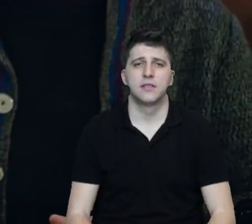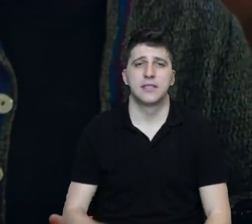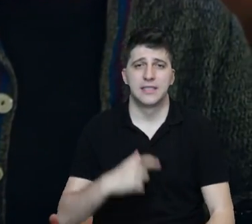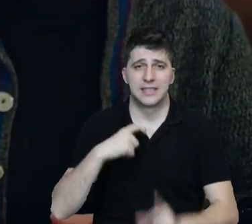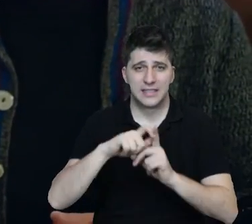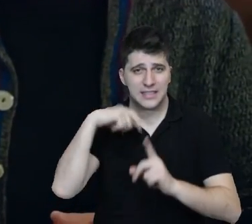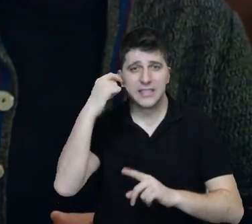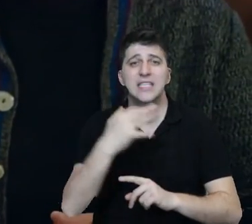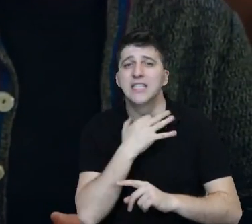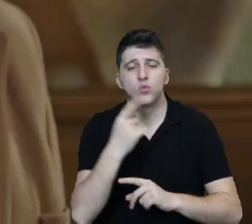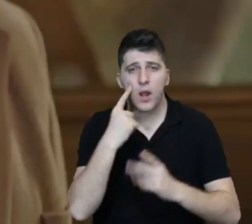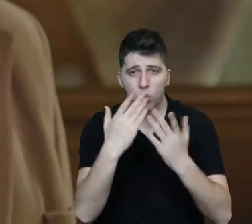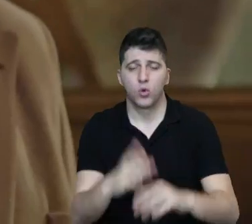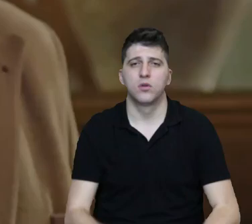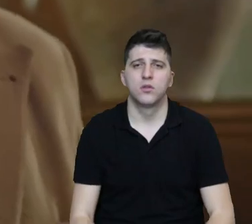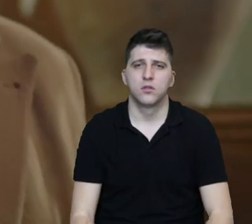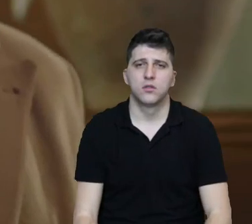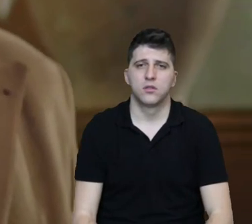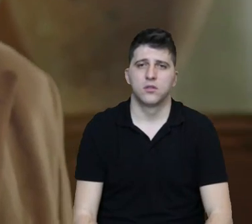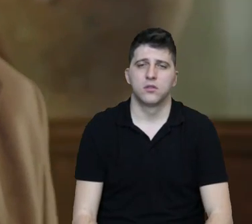Dizimizin ihtiyacı olan da bu.